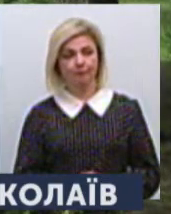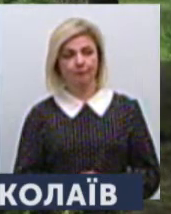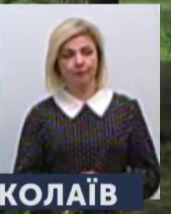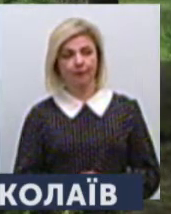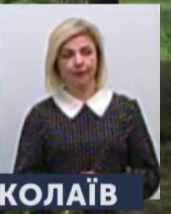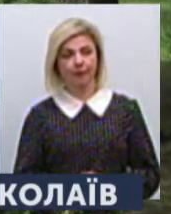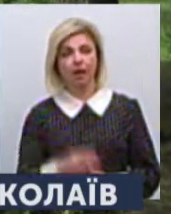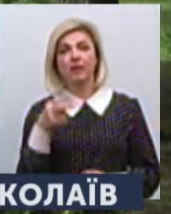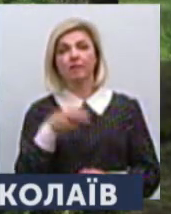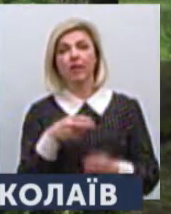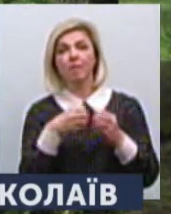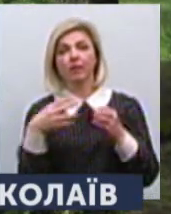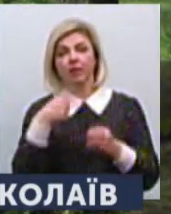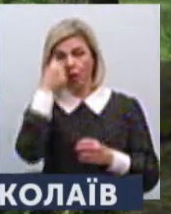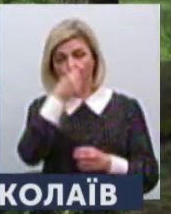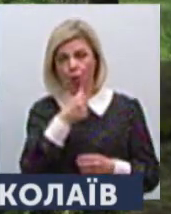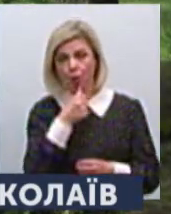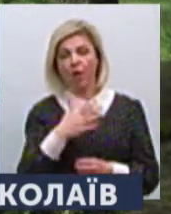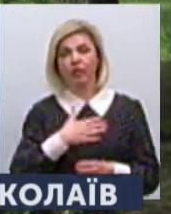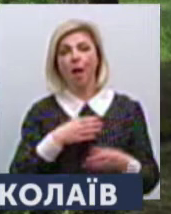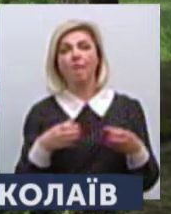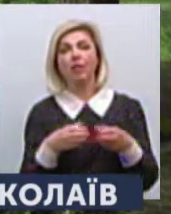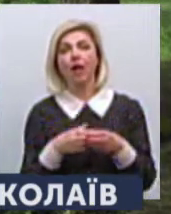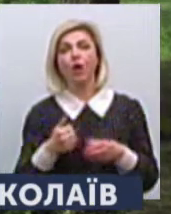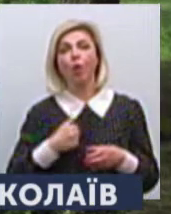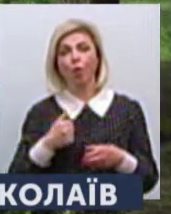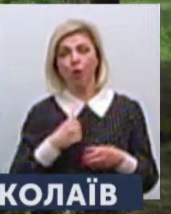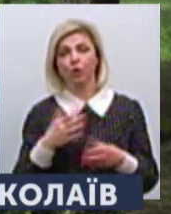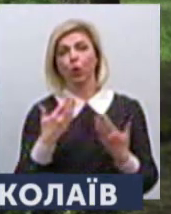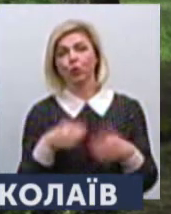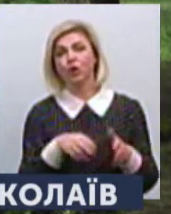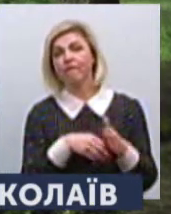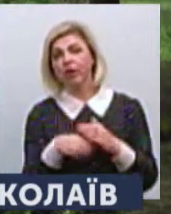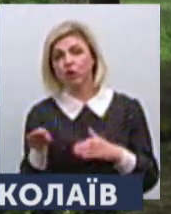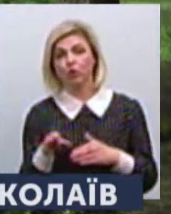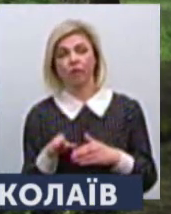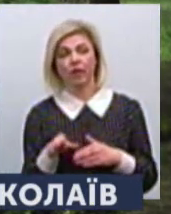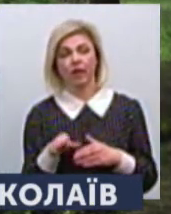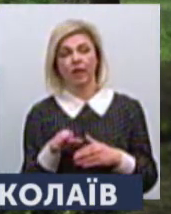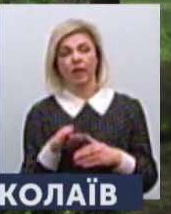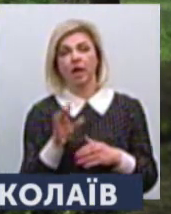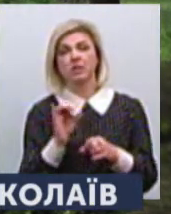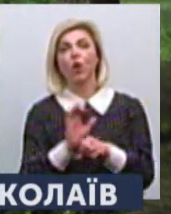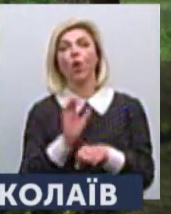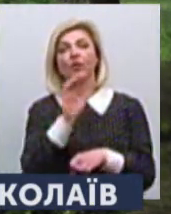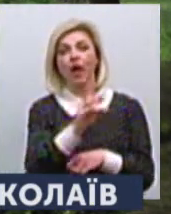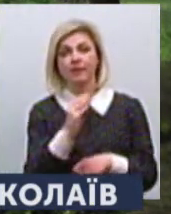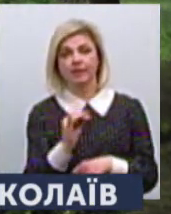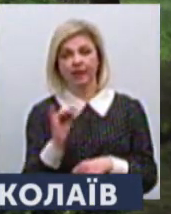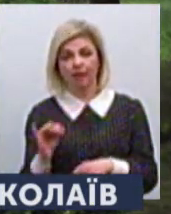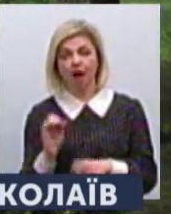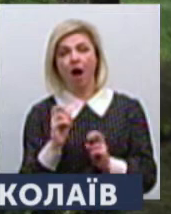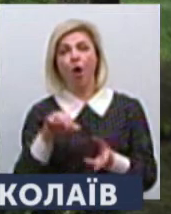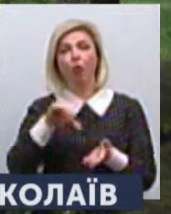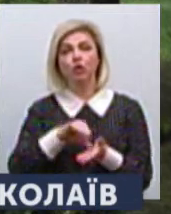я з 2015 року, коли наш батальйон вже вийшов з ротації, в нас була, так як учасники бойових